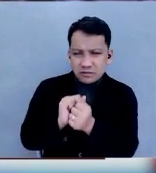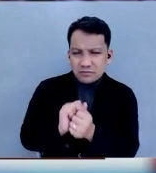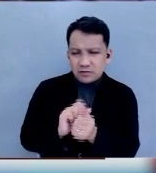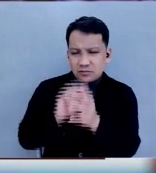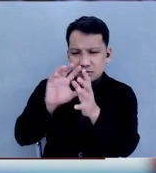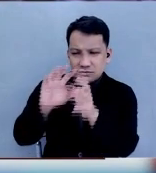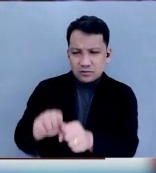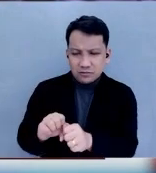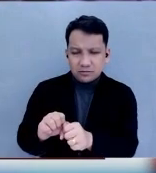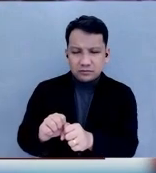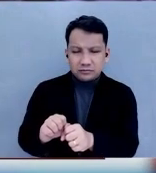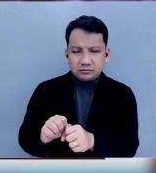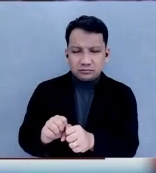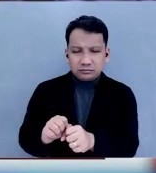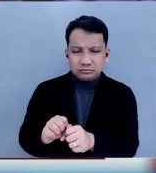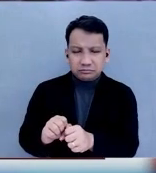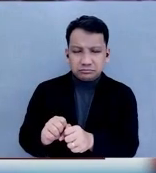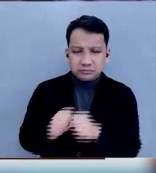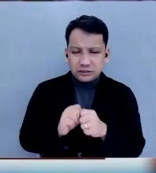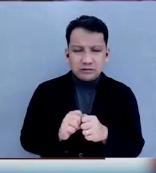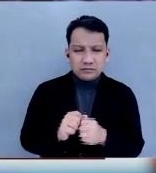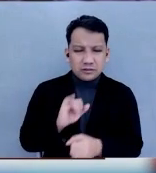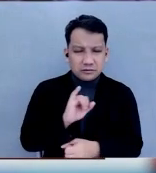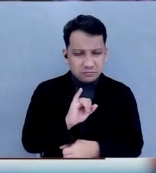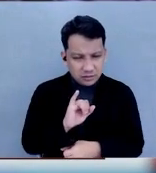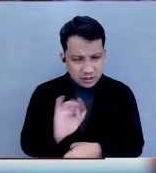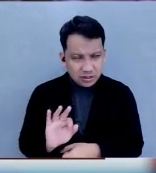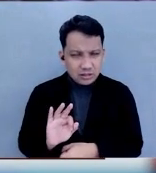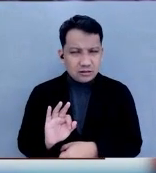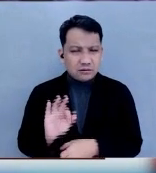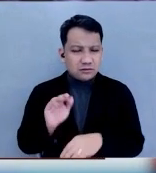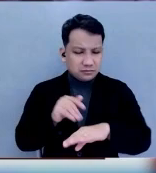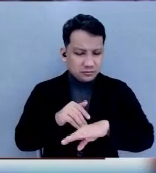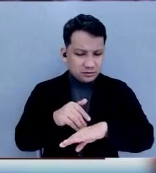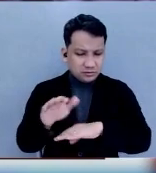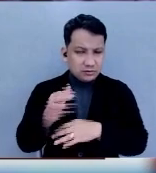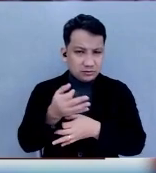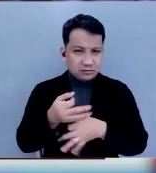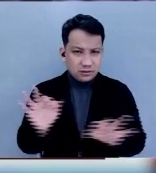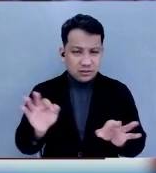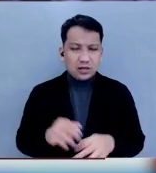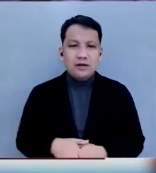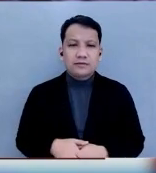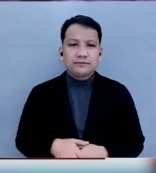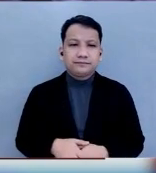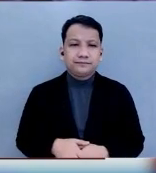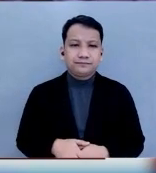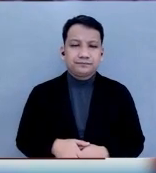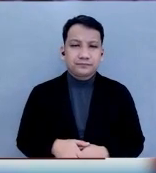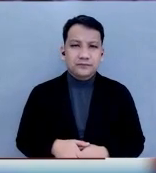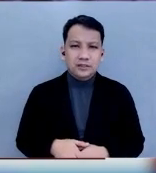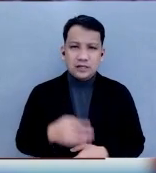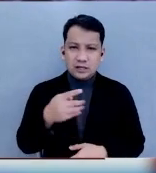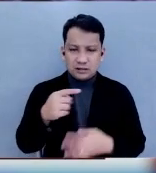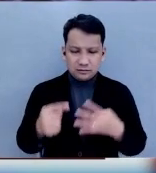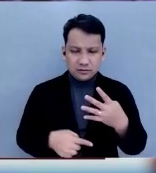ngayon. Kaya itong pagpapakawala ng mga bihag, 4 na yung